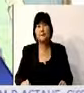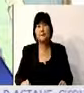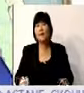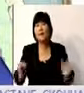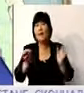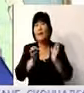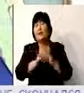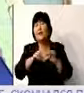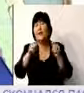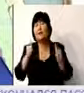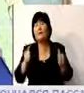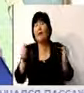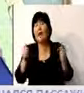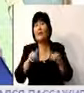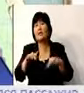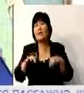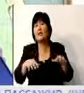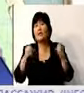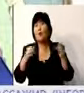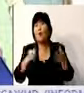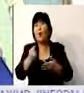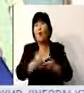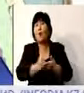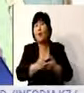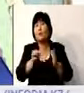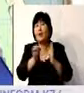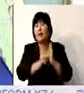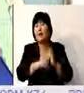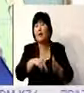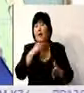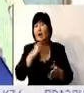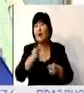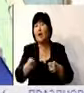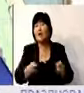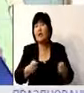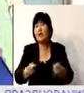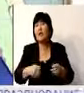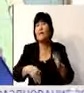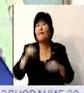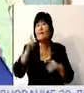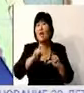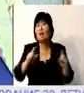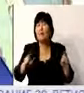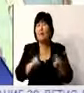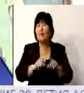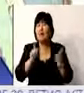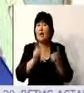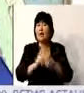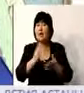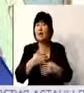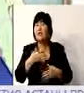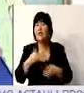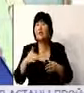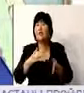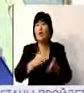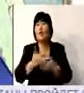Цель – формирование антикоррупционной культуры и укрепление принципов добропорядочности в системе высшего образования. Такие встречи играют важную роль в